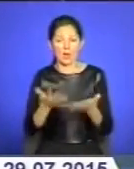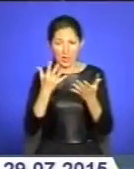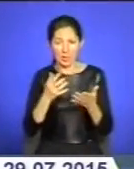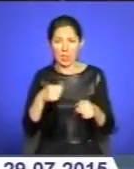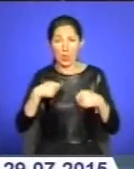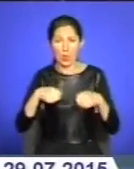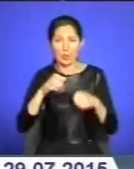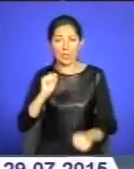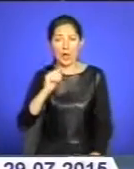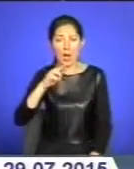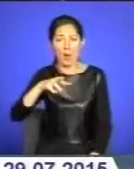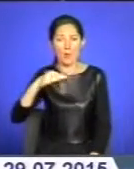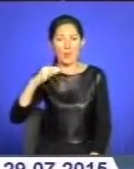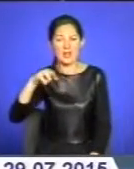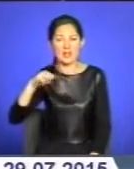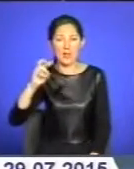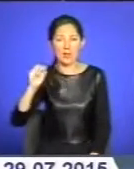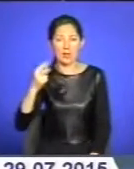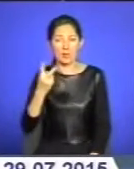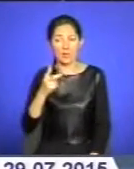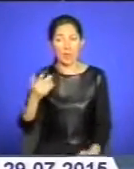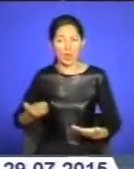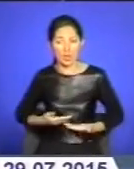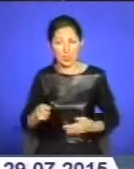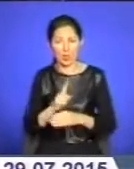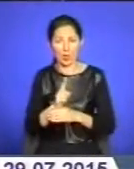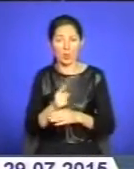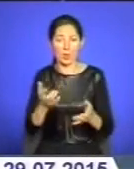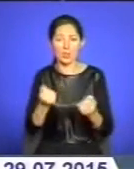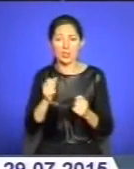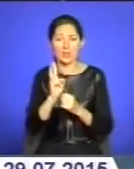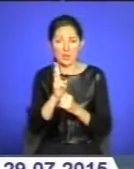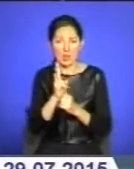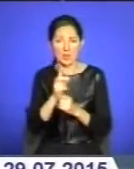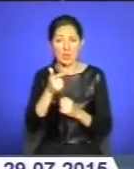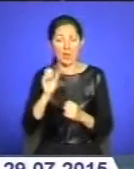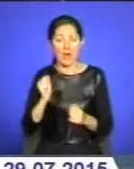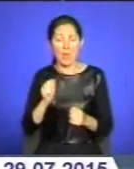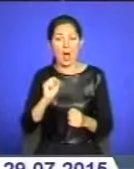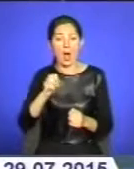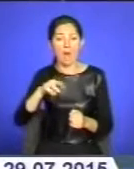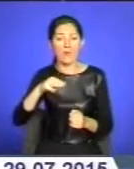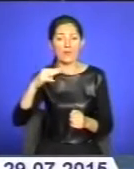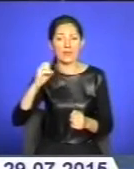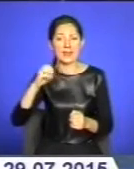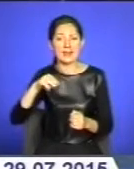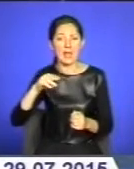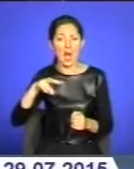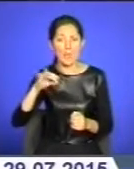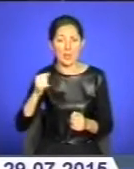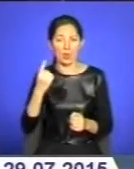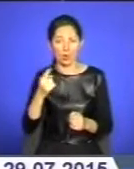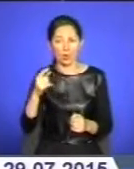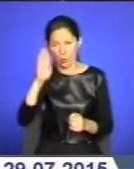жителів обласного центру. У підозрюваних загалом вилучили 12,5 грамів амфетаміну. Один із фігурантів вже затриманий, іншому